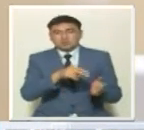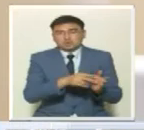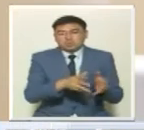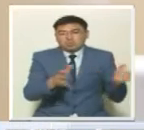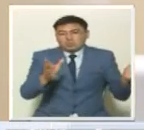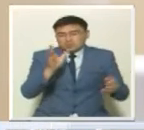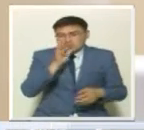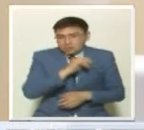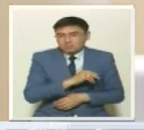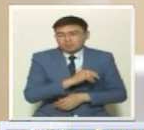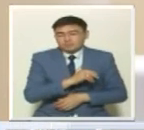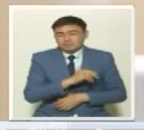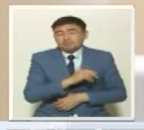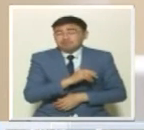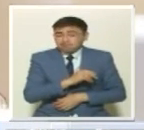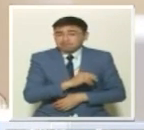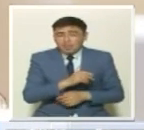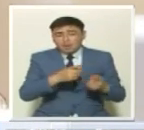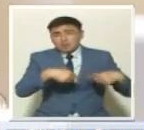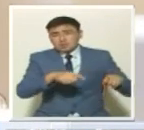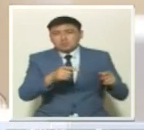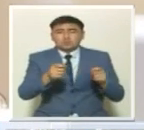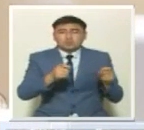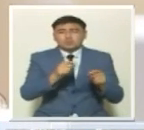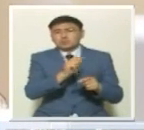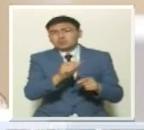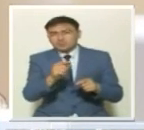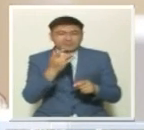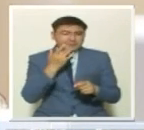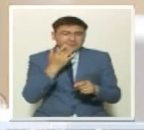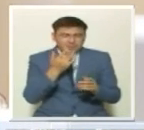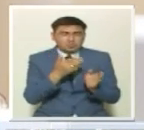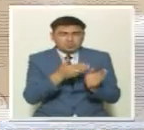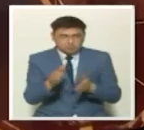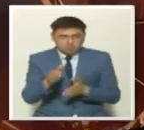чрезвычайной ситуации. Поэтому руководители учреждений должны держать данный вопрос на постоянном контроле.